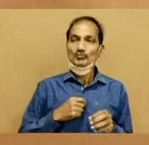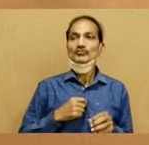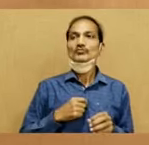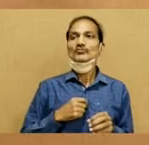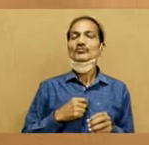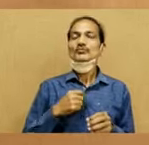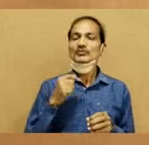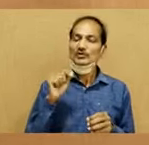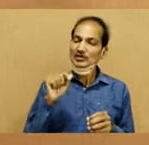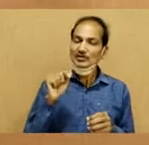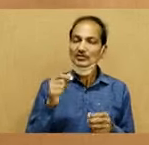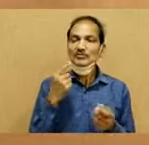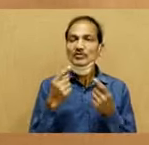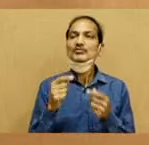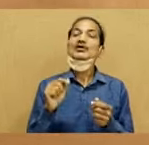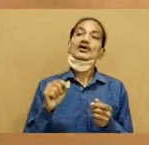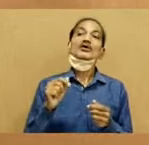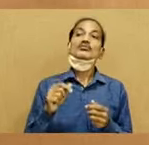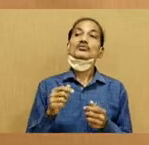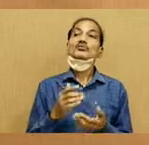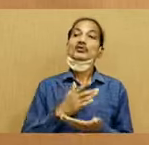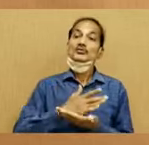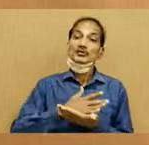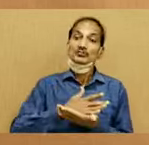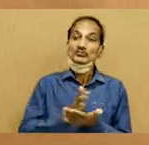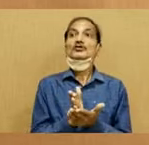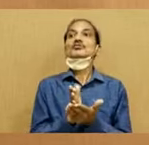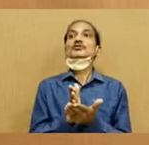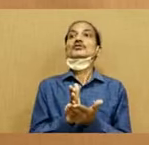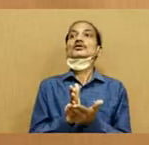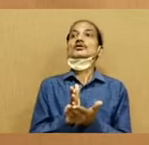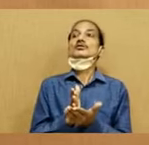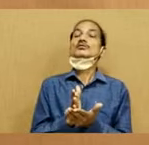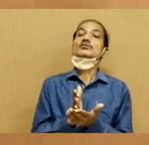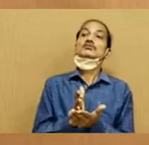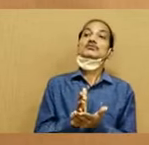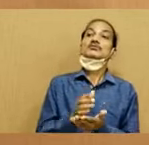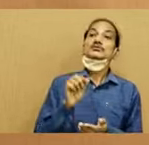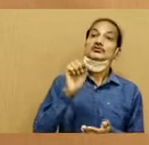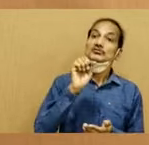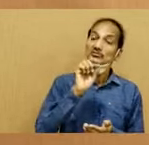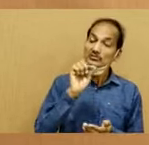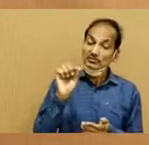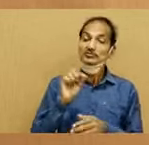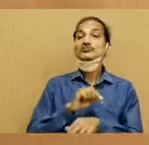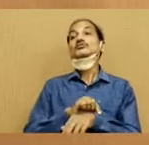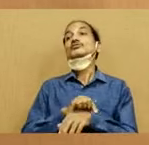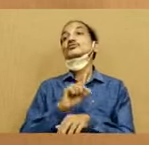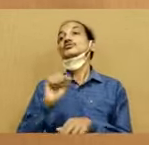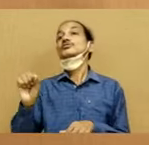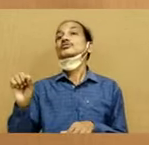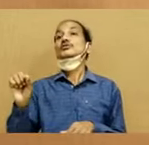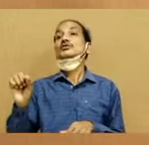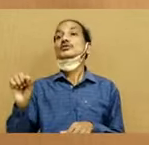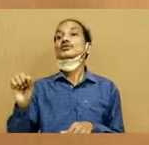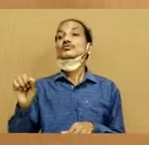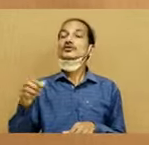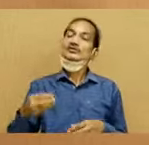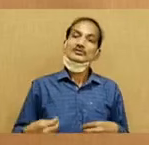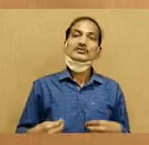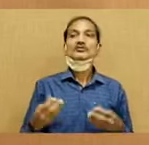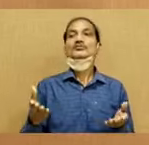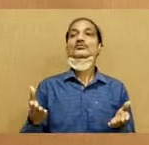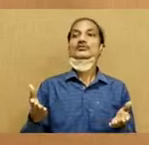ପରିବର୍ତ୍ତନଶୀଳ ସ୍ଥିତି ଭିତରେ ଆମେ ଯାଉଛୁ ବୋଲି ଧରି ନେବାକୁ ହେବ। ଏହି ପରିବର୍ତ୍ତନଶୀଳ ଯେଉଁ ସ୍ଥିତି, ଏଟାକୁ ଗୋଟେ